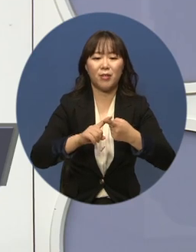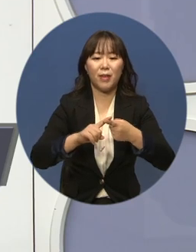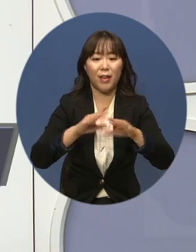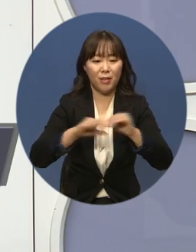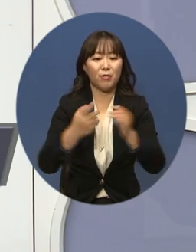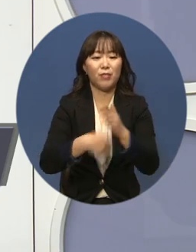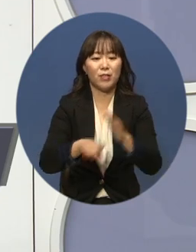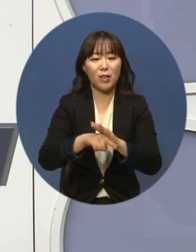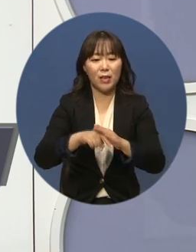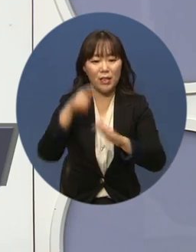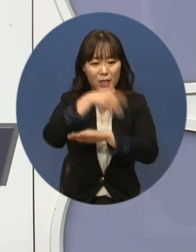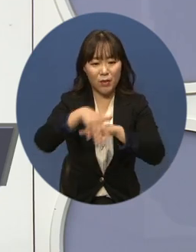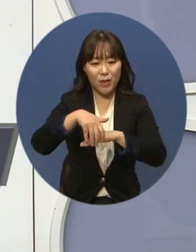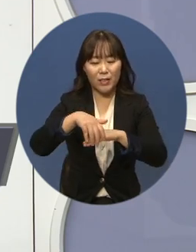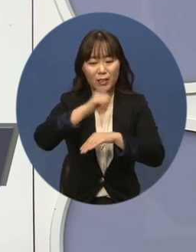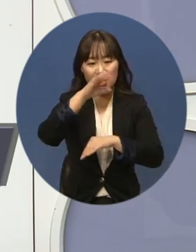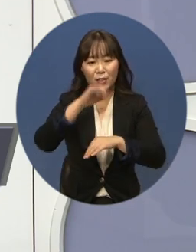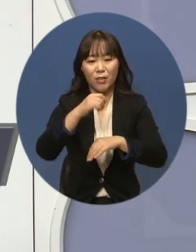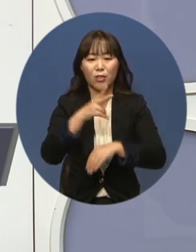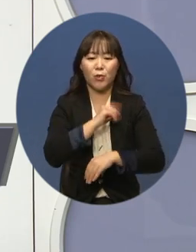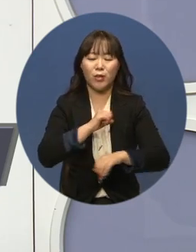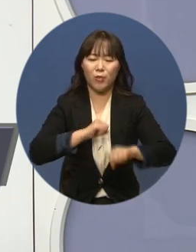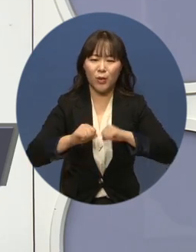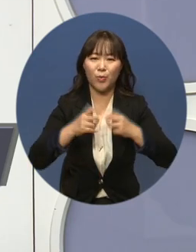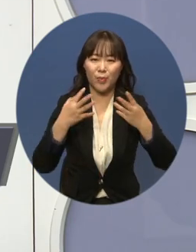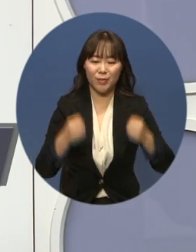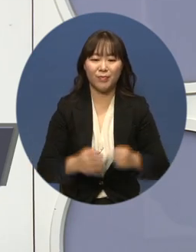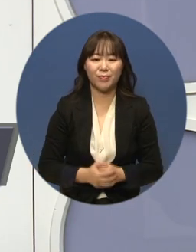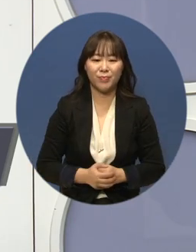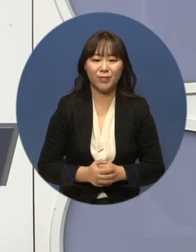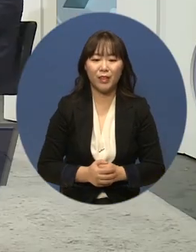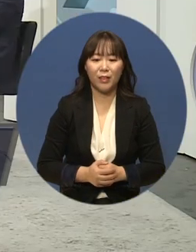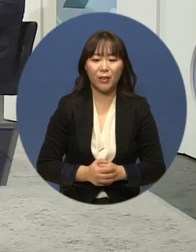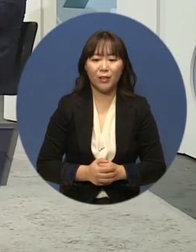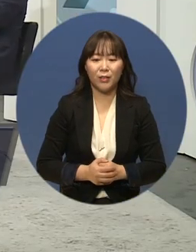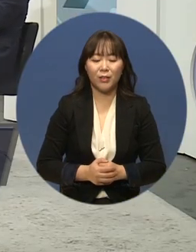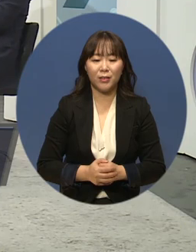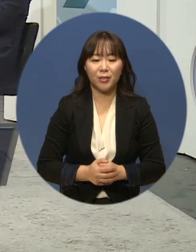재정위원으로서 열심히 활동하고 있습니다. 네.